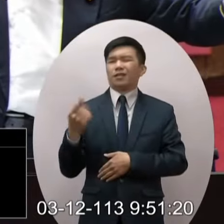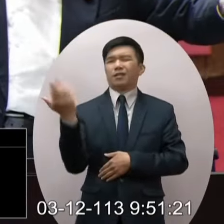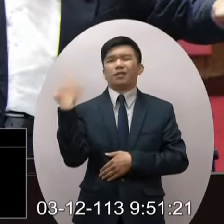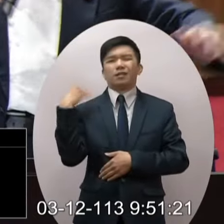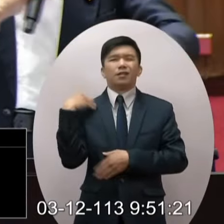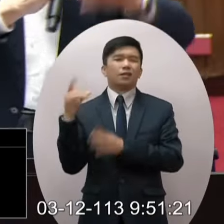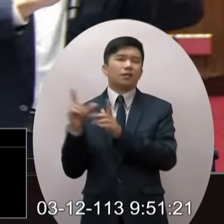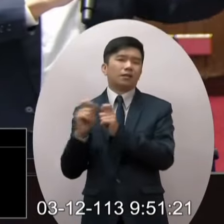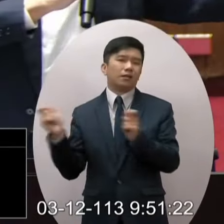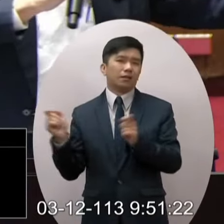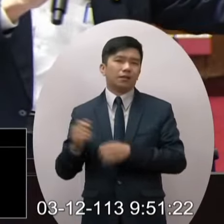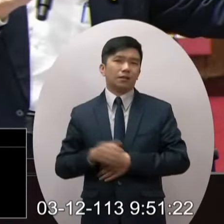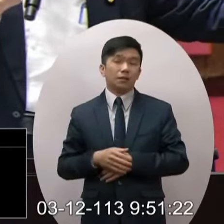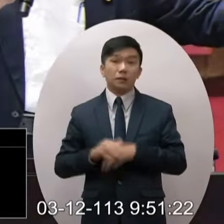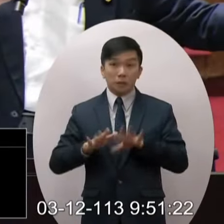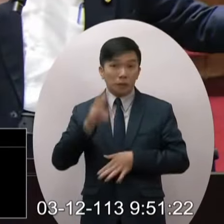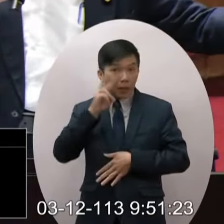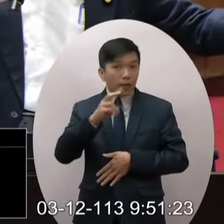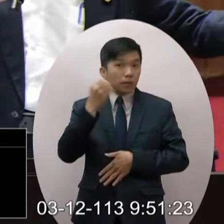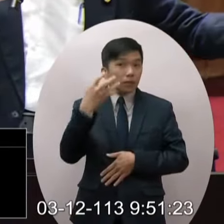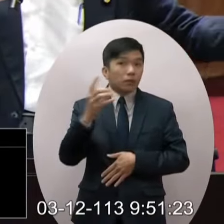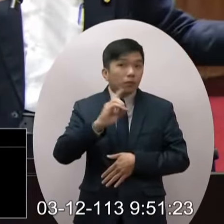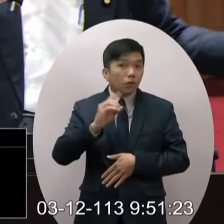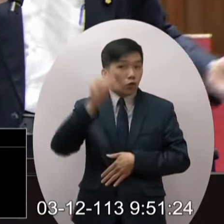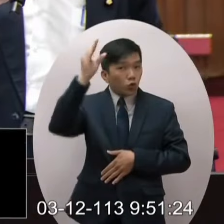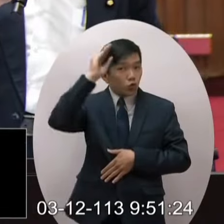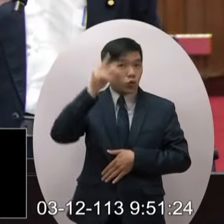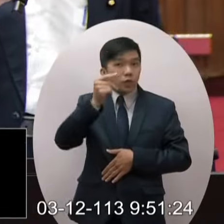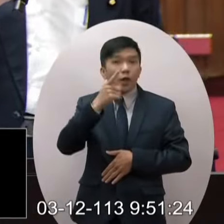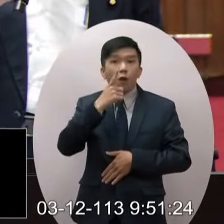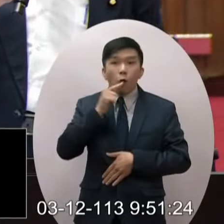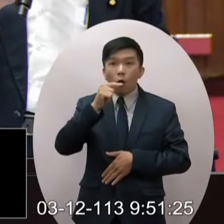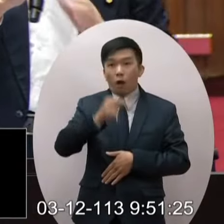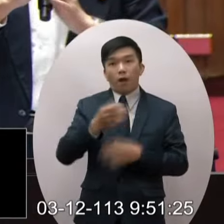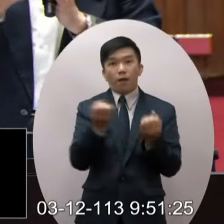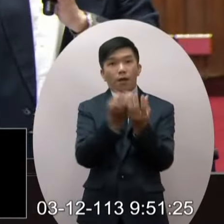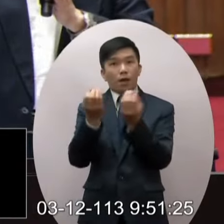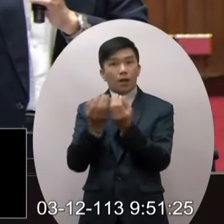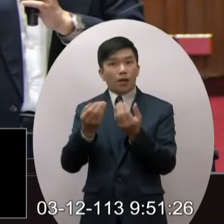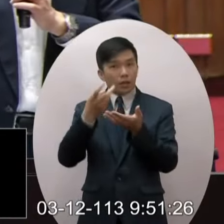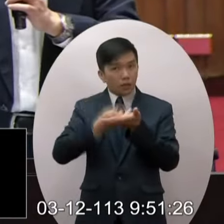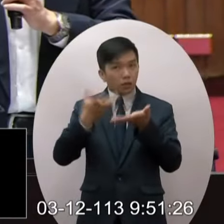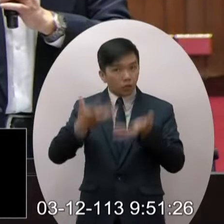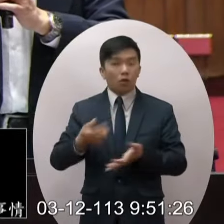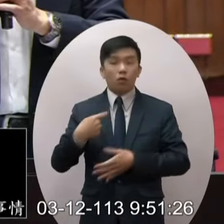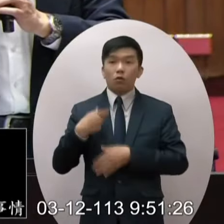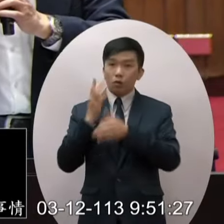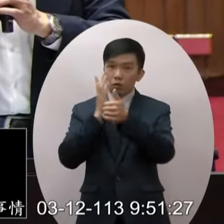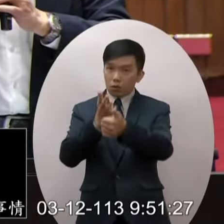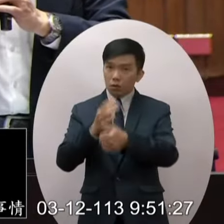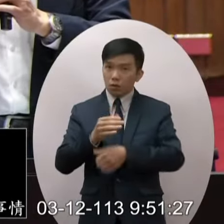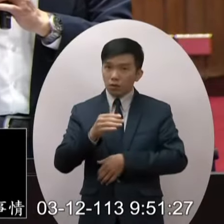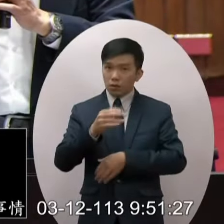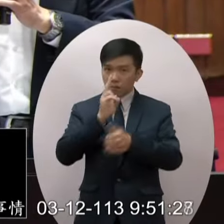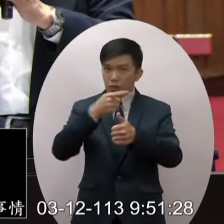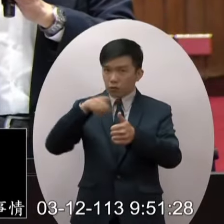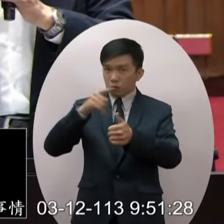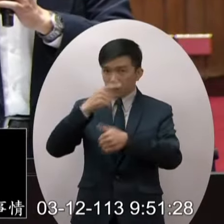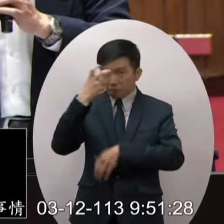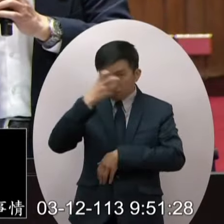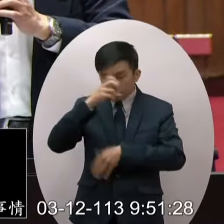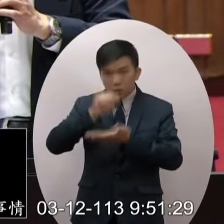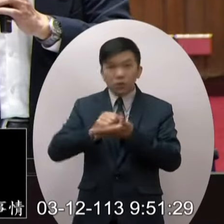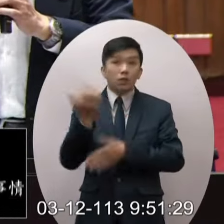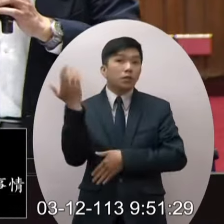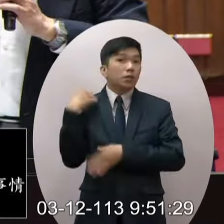落嘛。 是。 你即马看到这苏丹红的物件遮严重，但是你就知影我请教你啊，因为我要爱你去调查，就讲过去